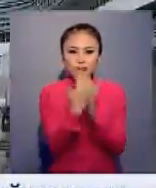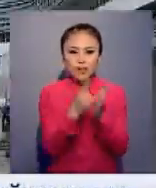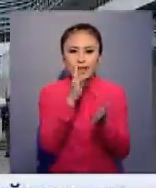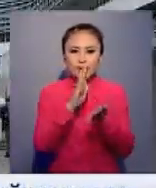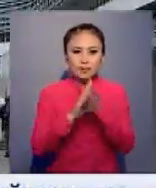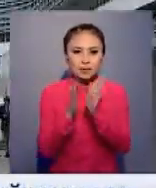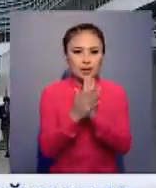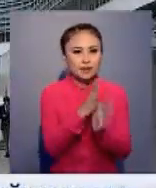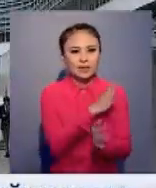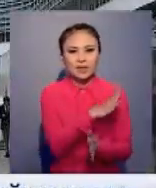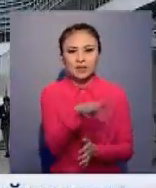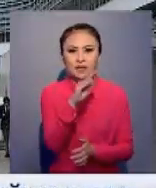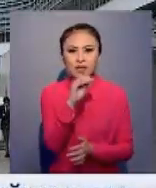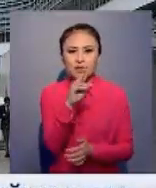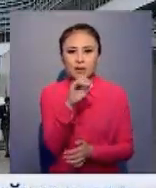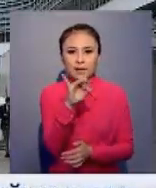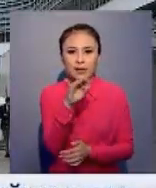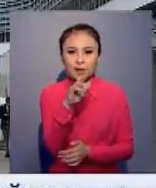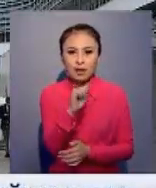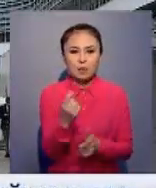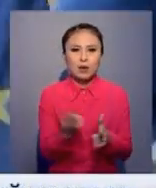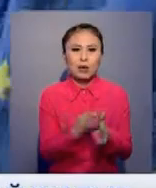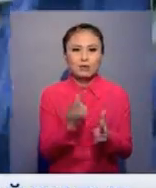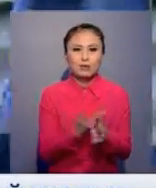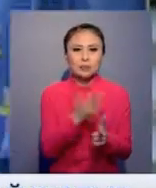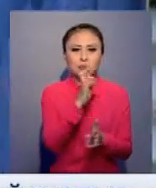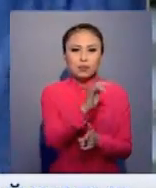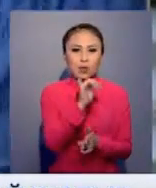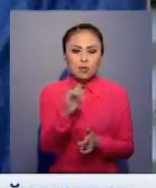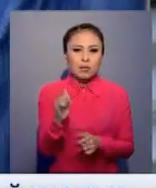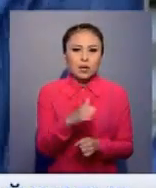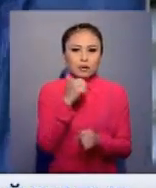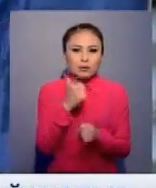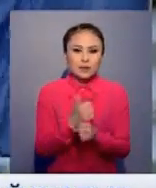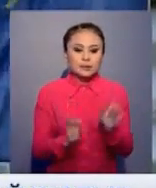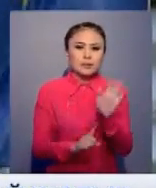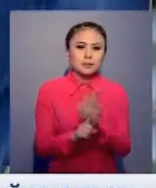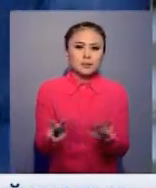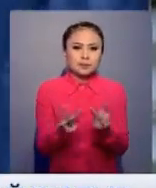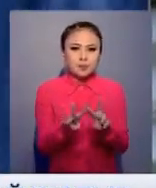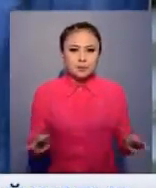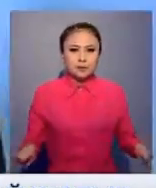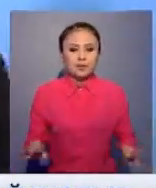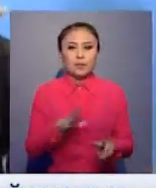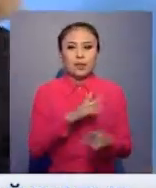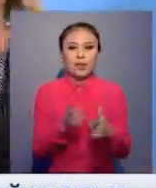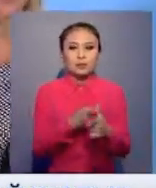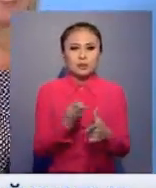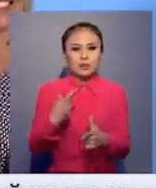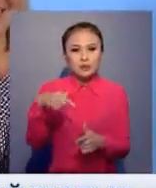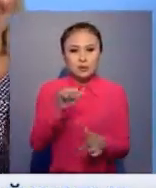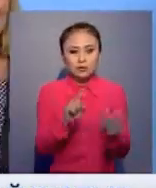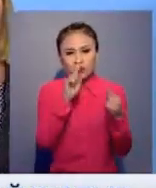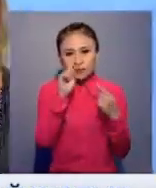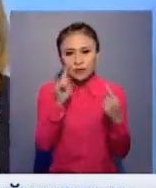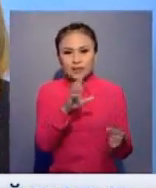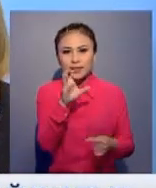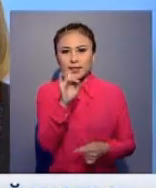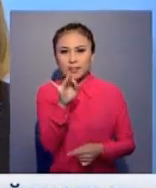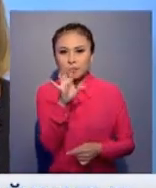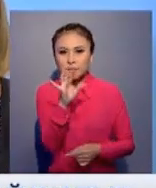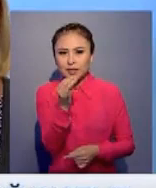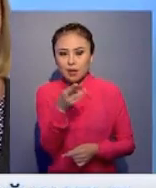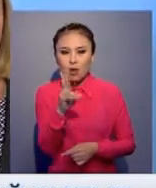келіссөздер өтпей қалды. Федерика Могерини енді Біріккен ұлттар ұйымы бас ассамблеясындағы министрлер апталығы қарсаңында Сербия